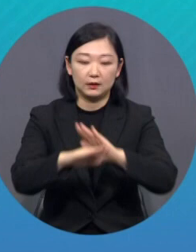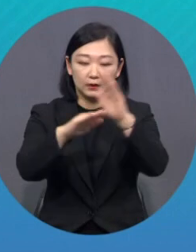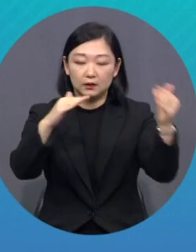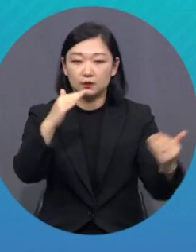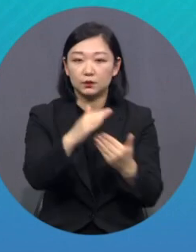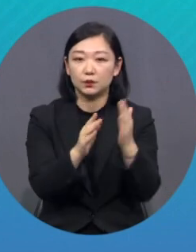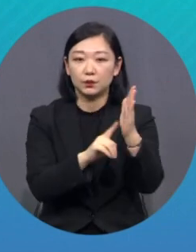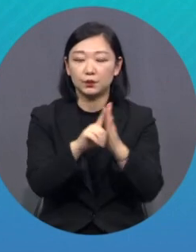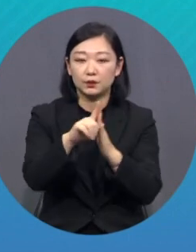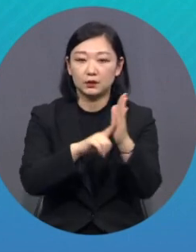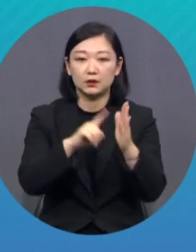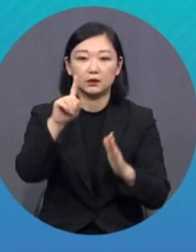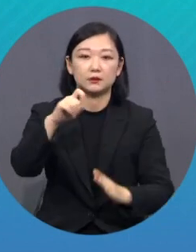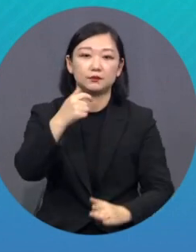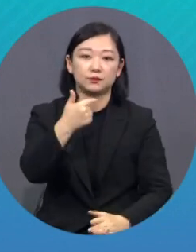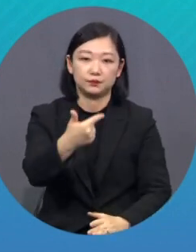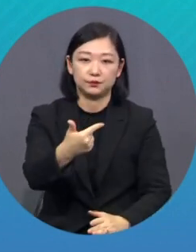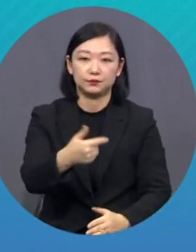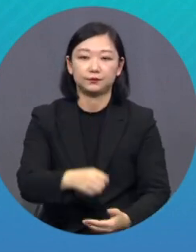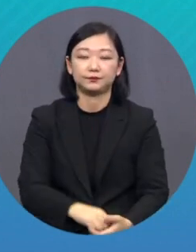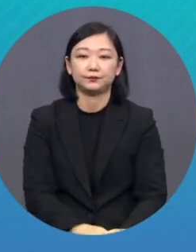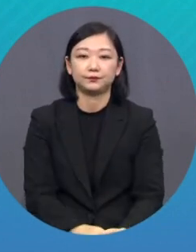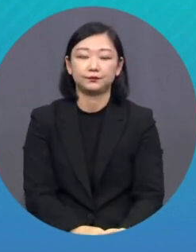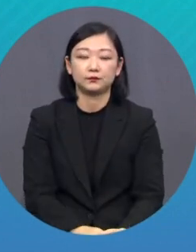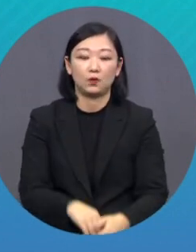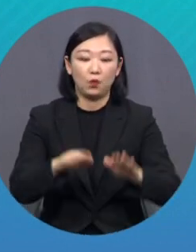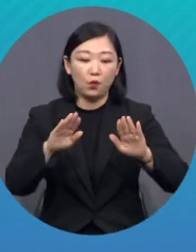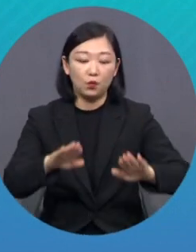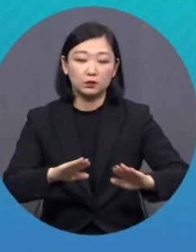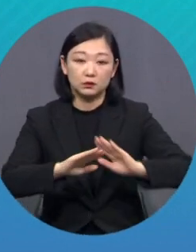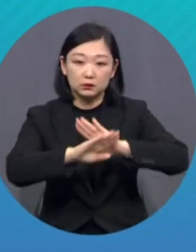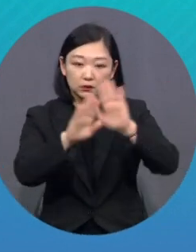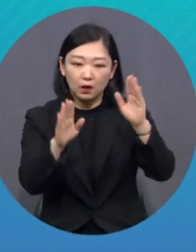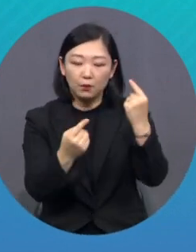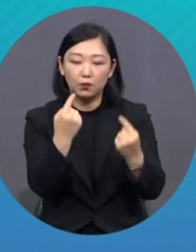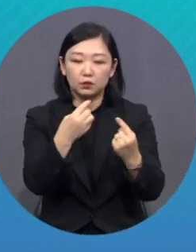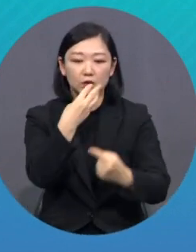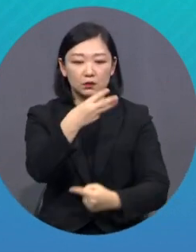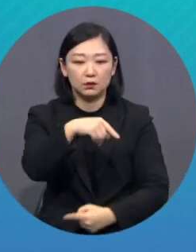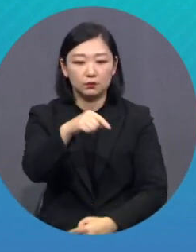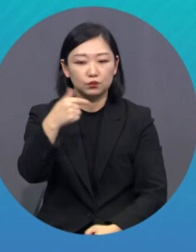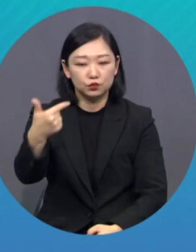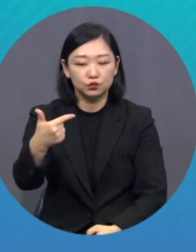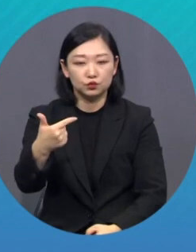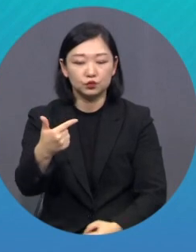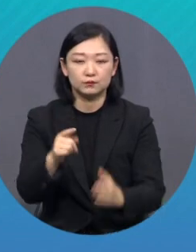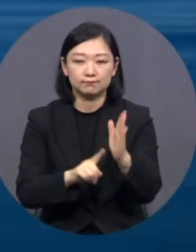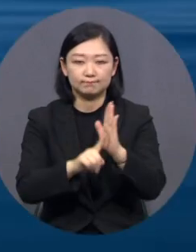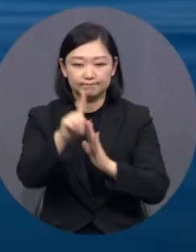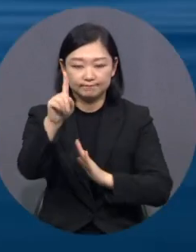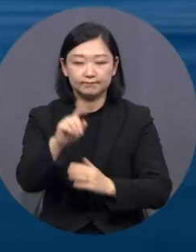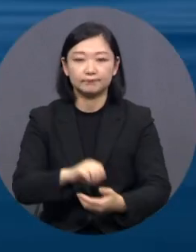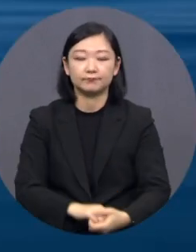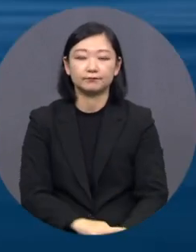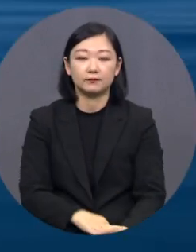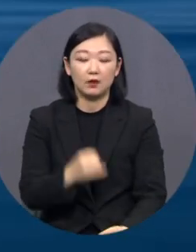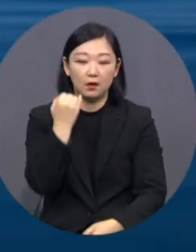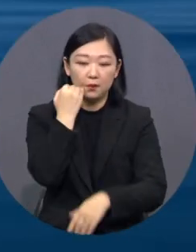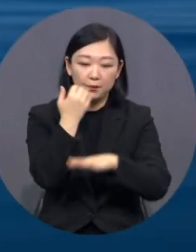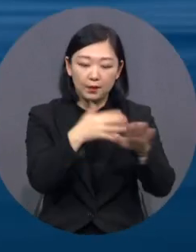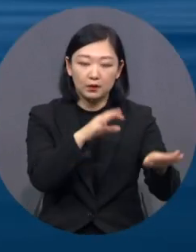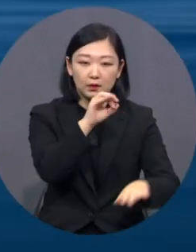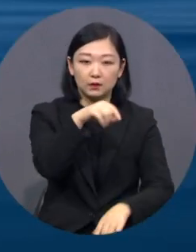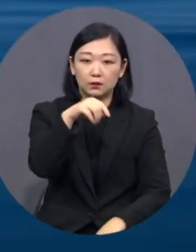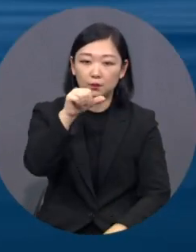기온은 대부분 지역에서 16도까지 오르면서 오늘 낮보다 3에서 6도 가량 높겠습니다 내일 바다의 물결은